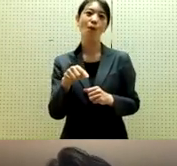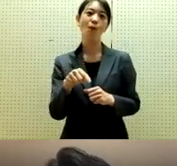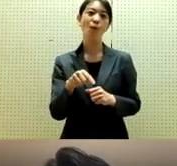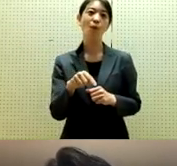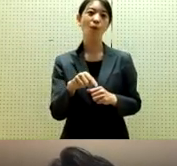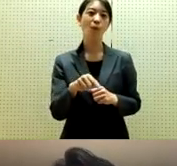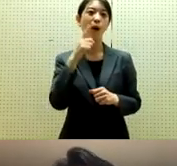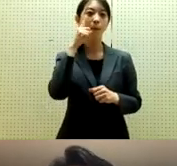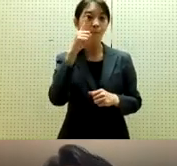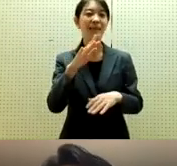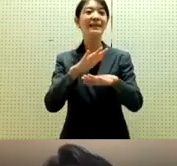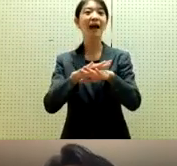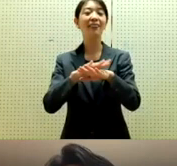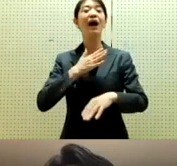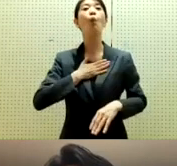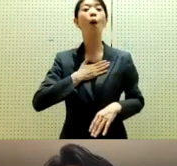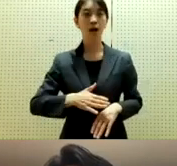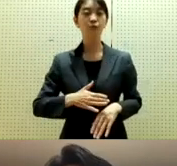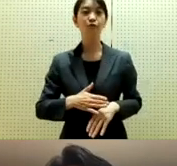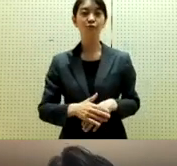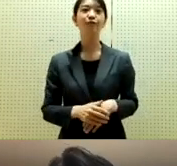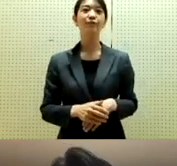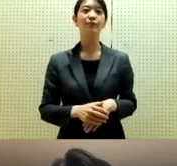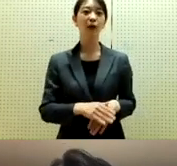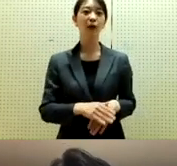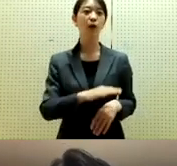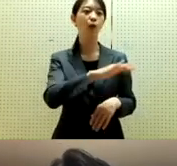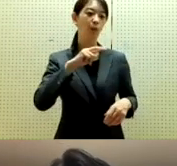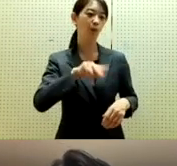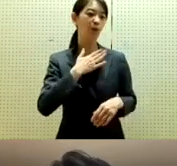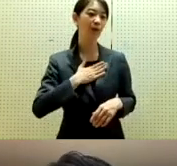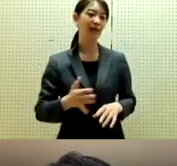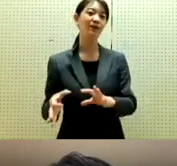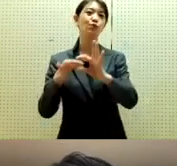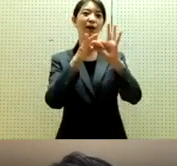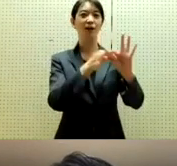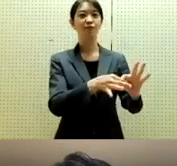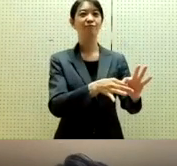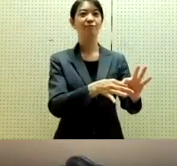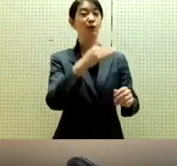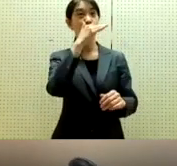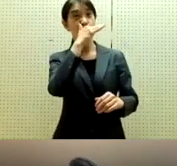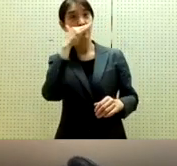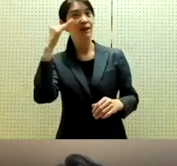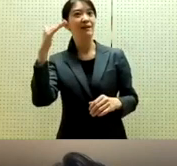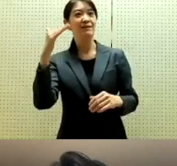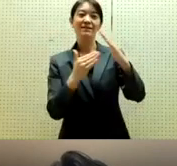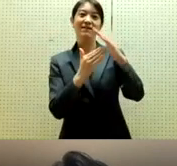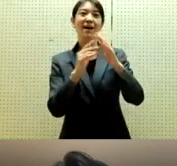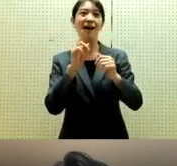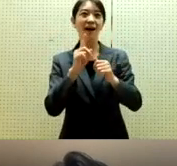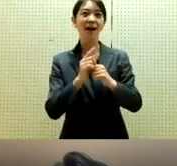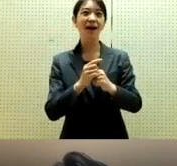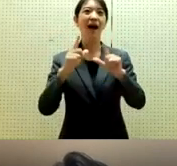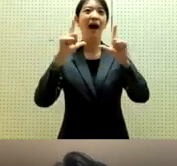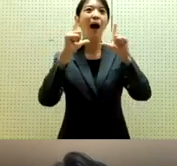方が分かったっていうことで子どもたちの喜びにつながってたわけですし、あと一番すごいなと思ったのはこれですが発表